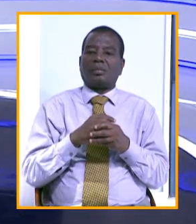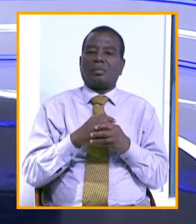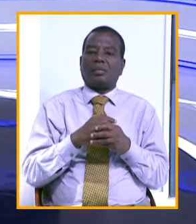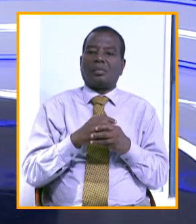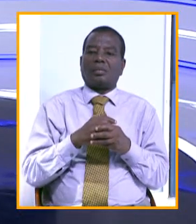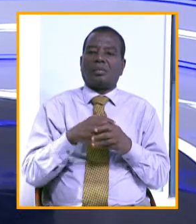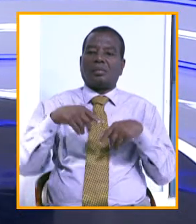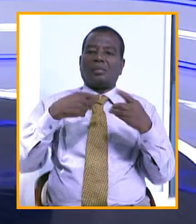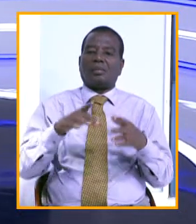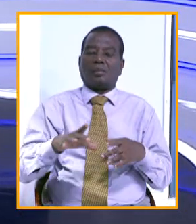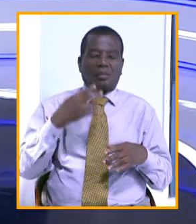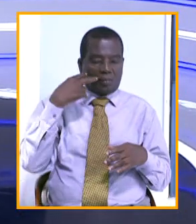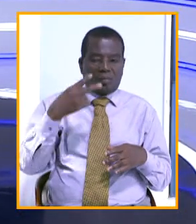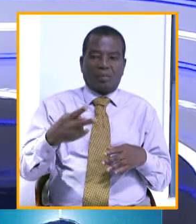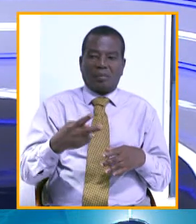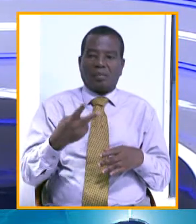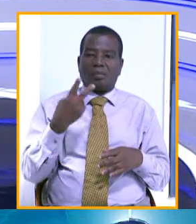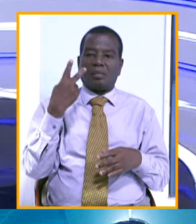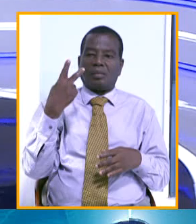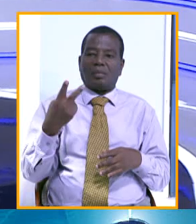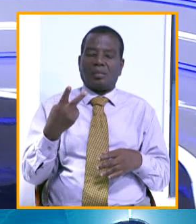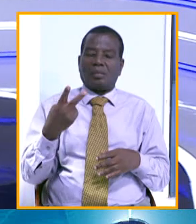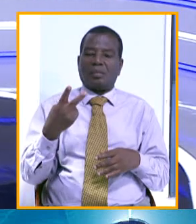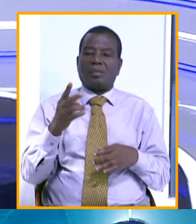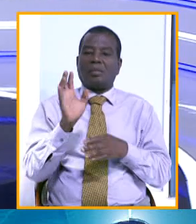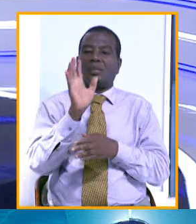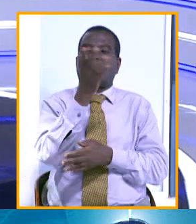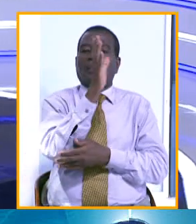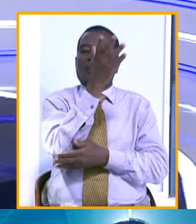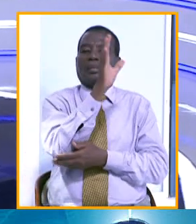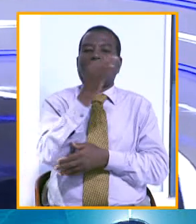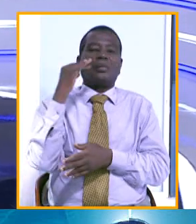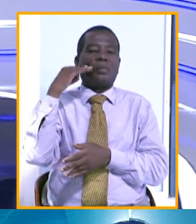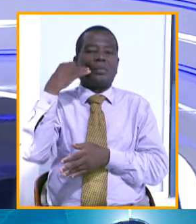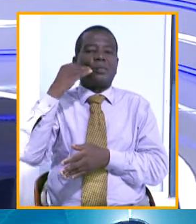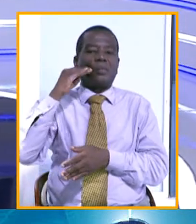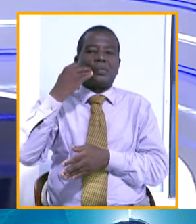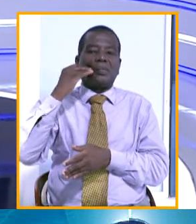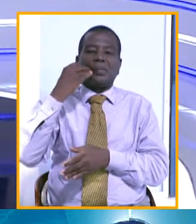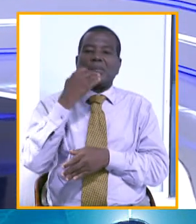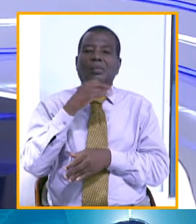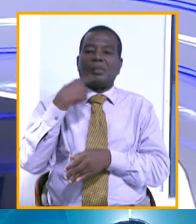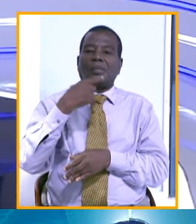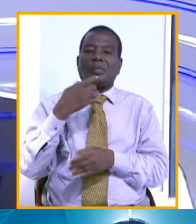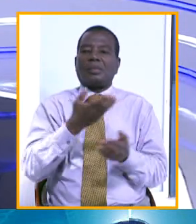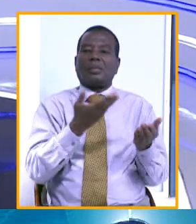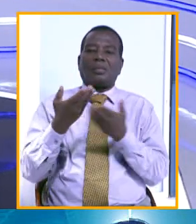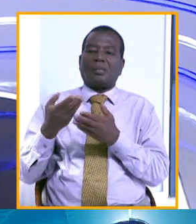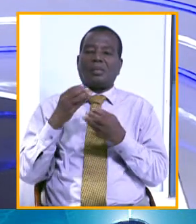Allons à présent à la découverte de deux arbres fruitiers qui constituent désormais une forte source de revenus pour